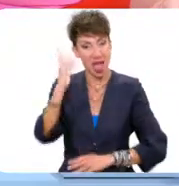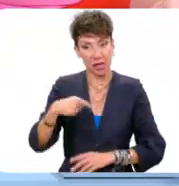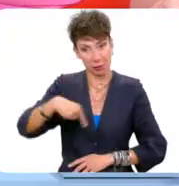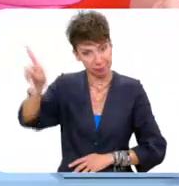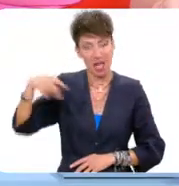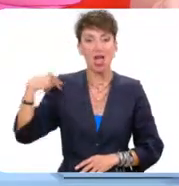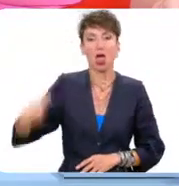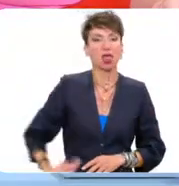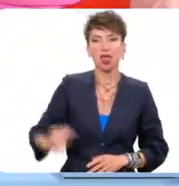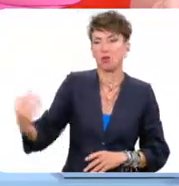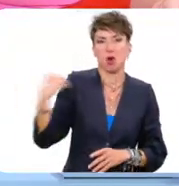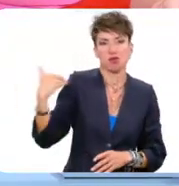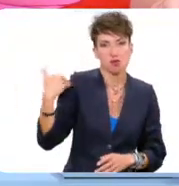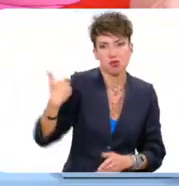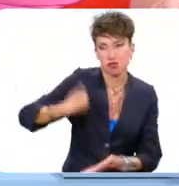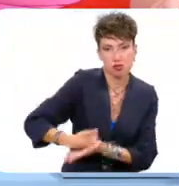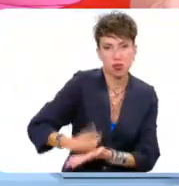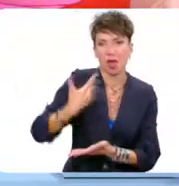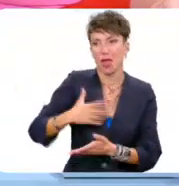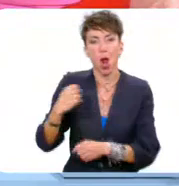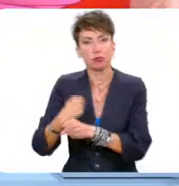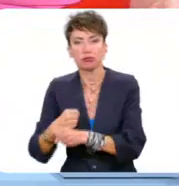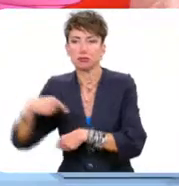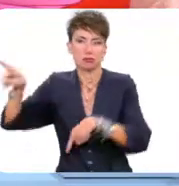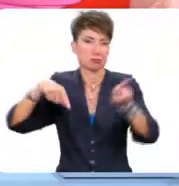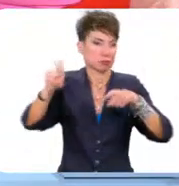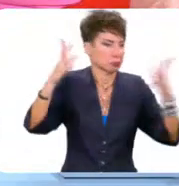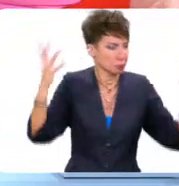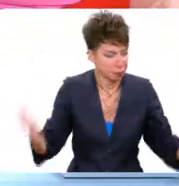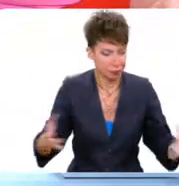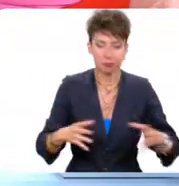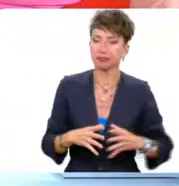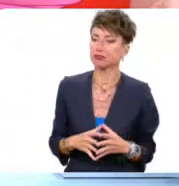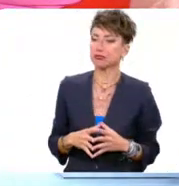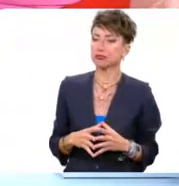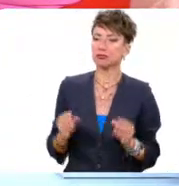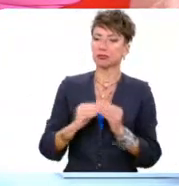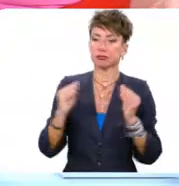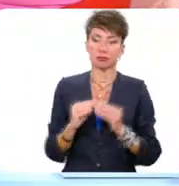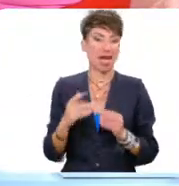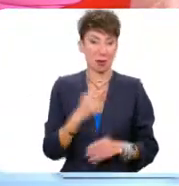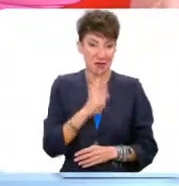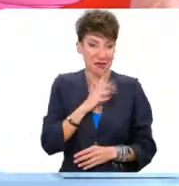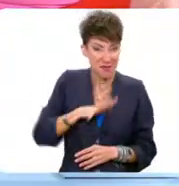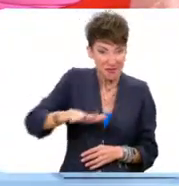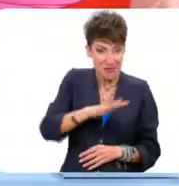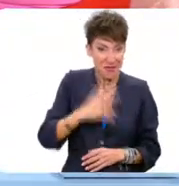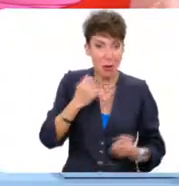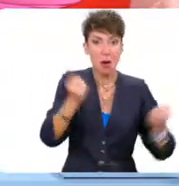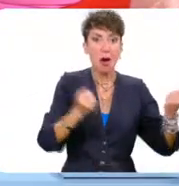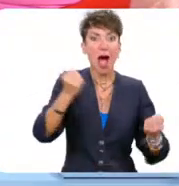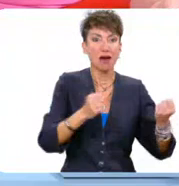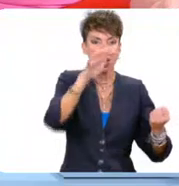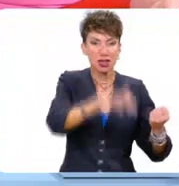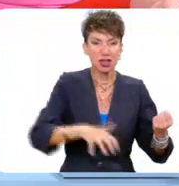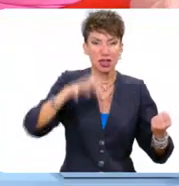ζητούσανε για να κάνουν διάφορες εργασίες έτσι λοιπόν ήτανε και ένα μηχάνημα εκεί στο κοσκινά το βράδυ λοιπόν εγώ εκείνο το βράδυ ήμουνα